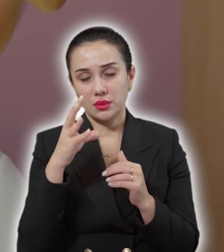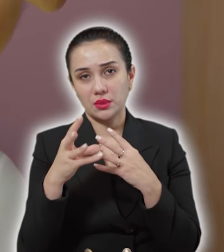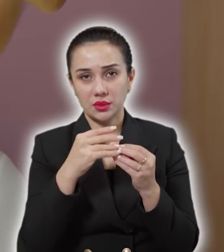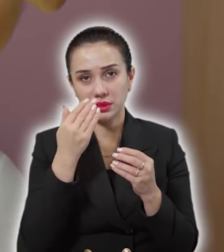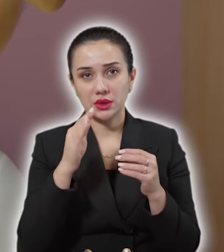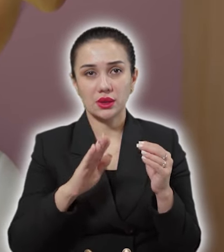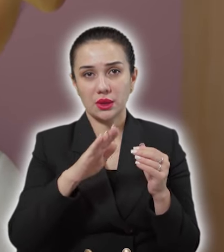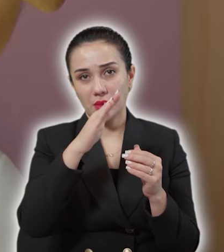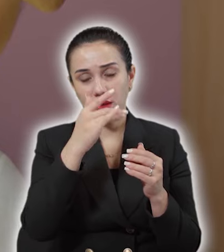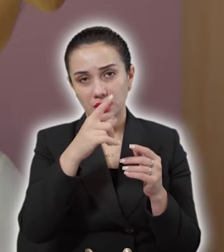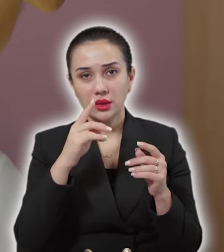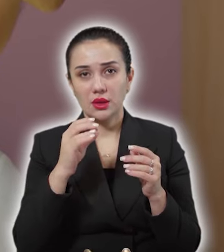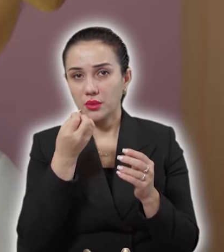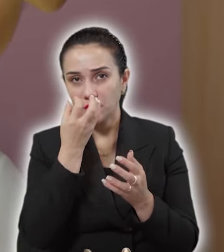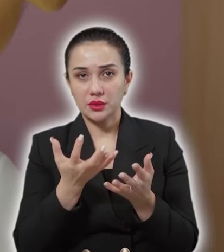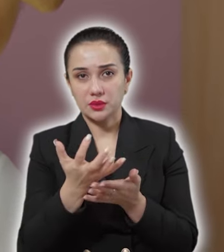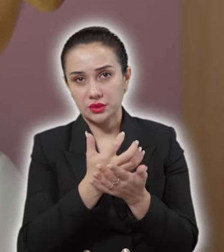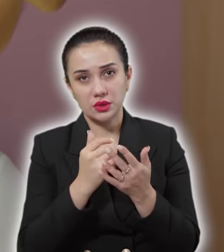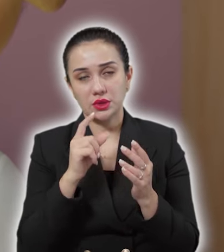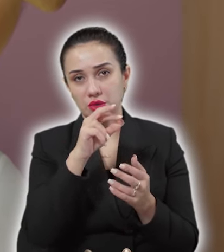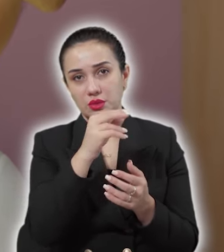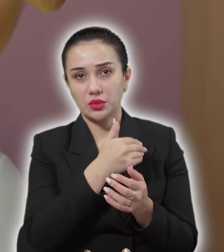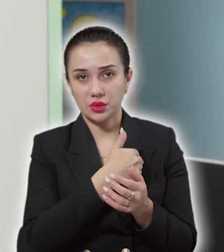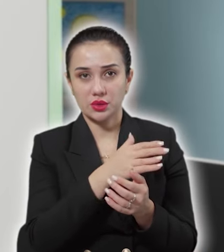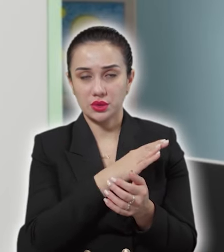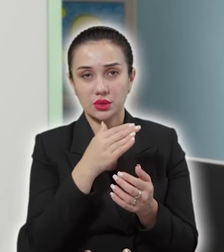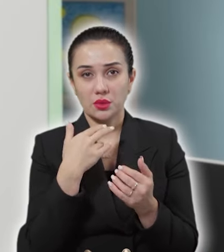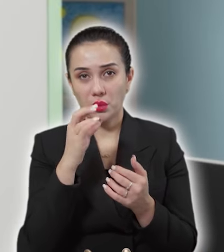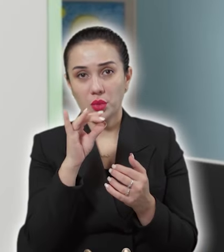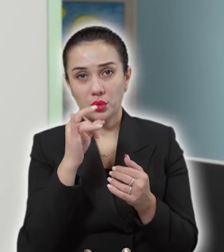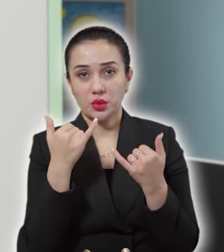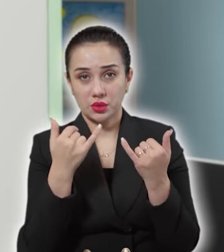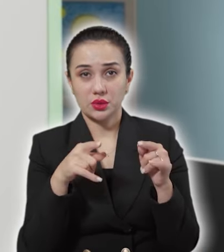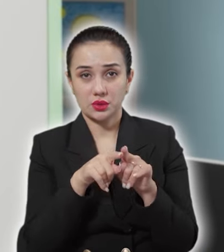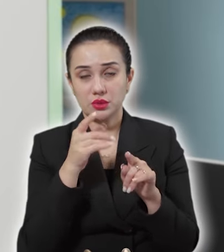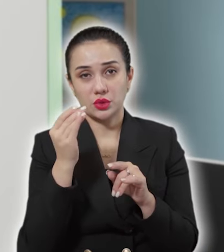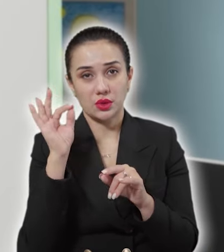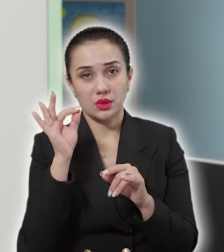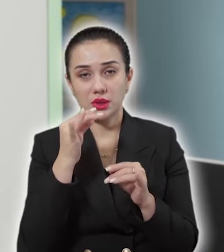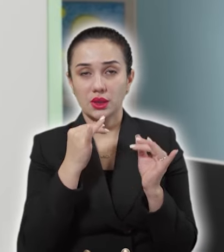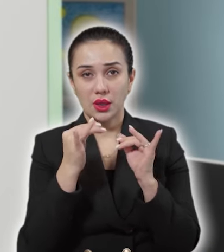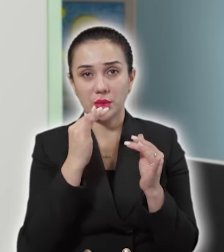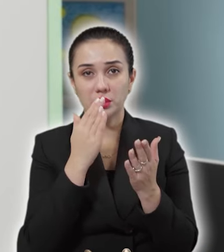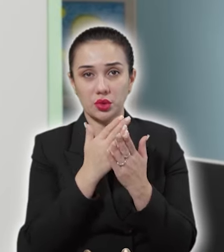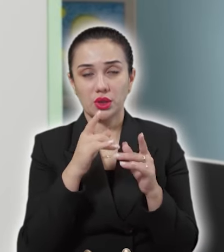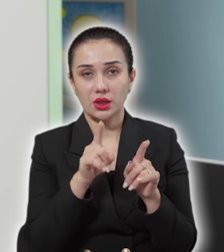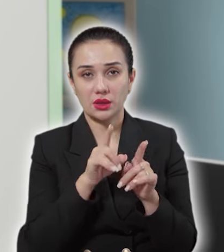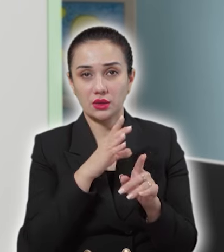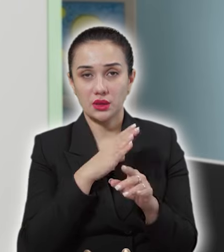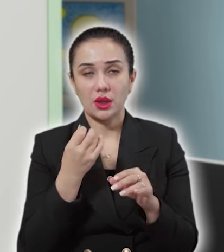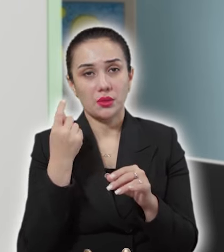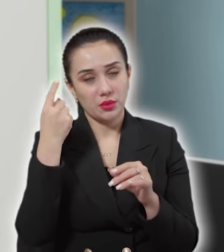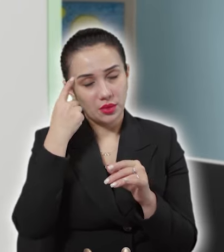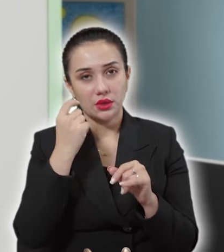tepalikka momoqaymoq tergani chiqmoqchi edik. Yursang ham biz bilan. Buni qaranglar. Bobur ham hozirgina shu haqida gapirib turgan edi.